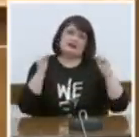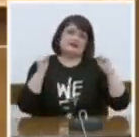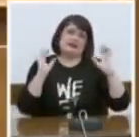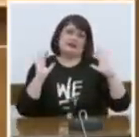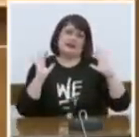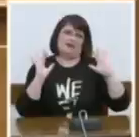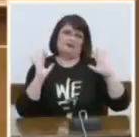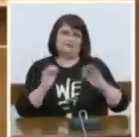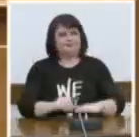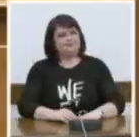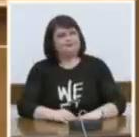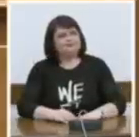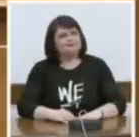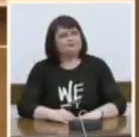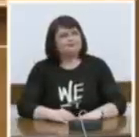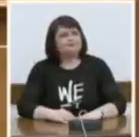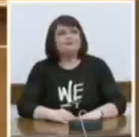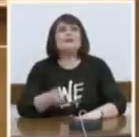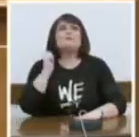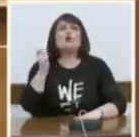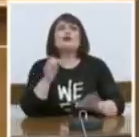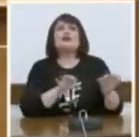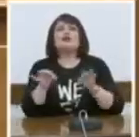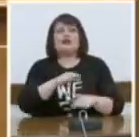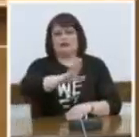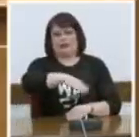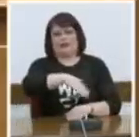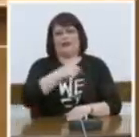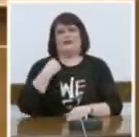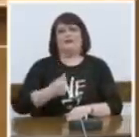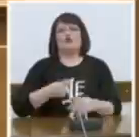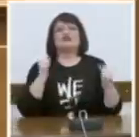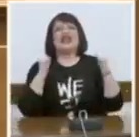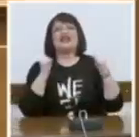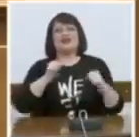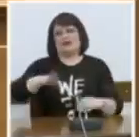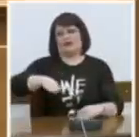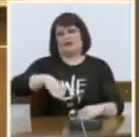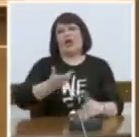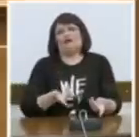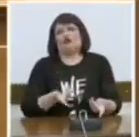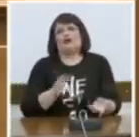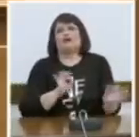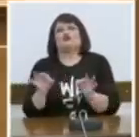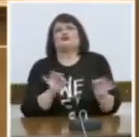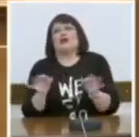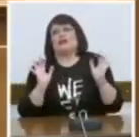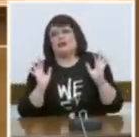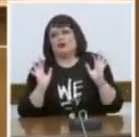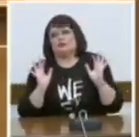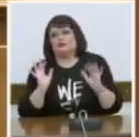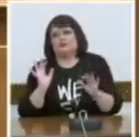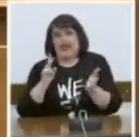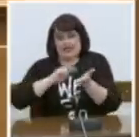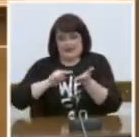καθυστέρησε αυτή η επιλογή. Όμως το πολιτικό σχέδιο είναι η υπονόμευση της δημόσιας υγείας, γιατί δεν έχει τίποτα κακό με έναν ασφαλιστικό φορέα να κάνουμε